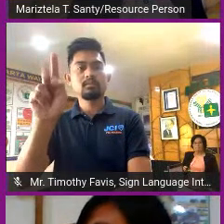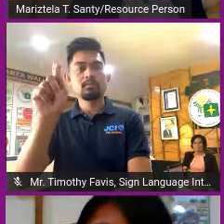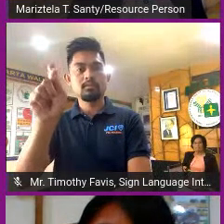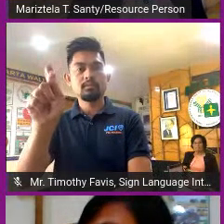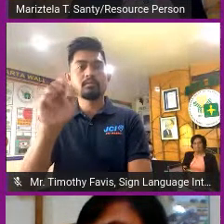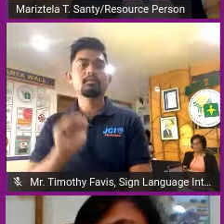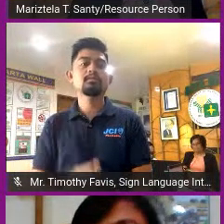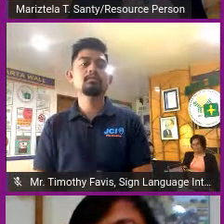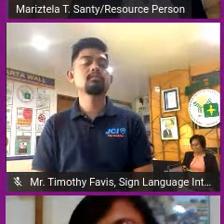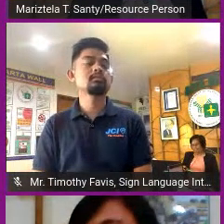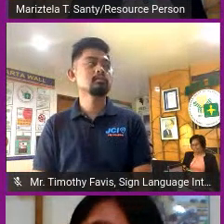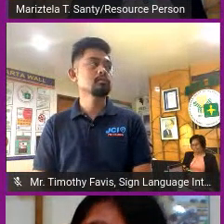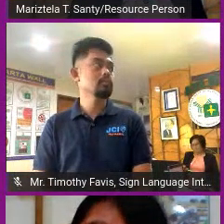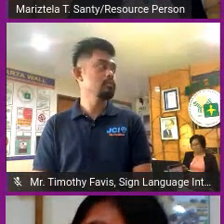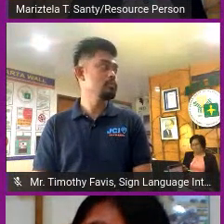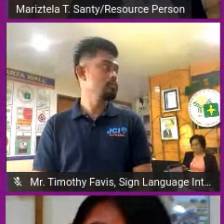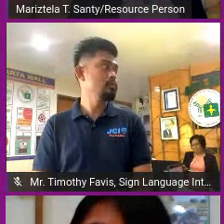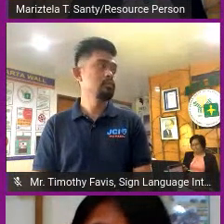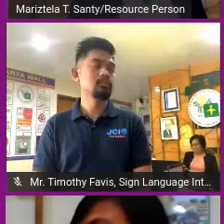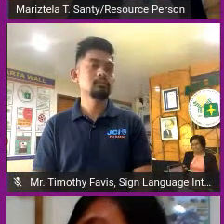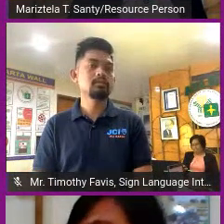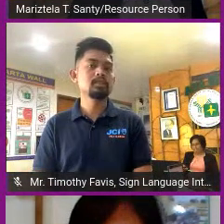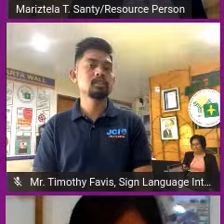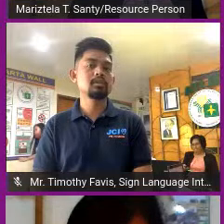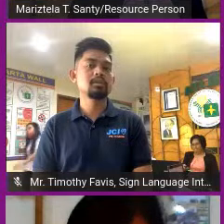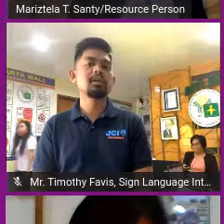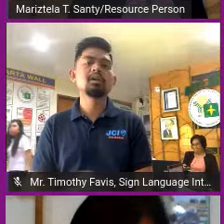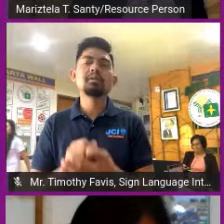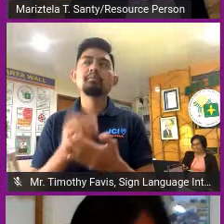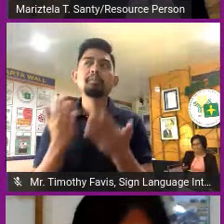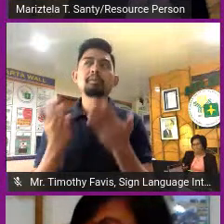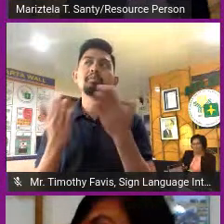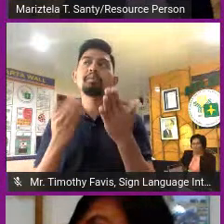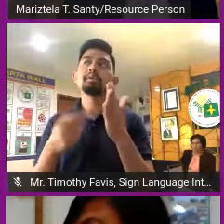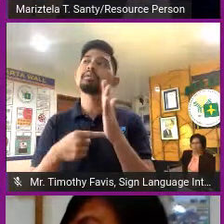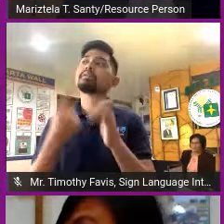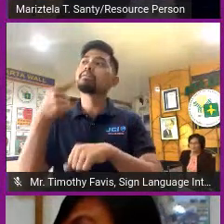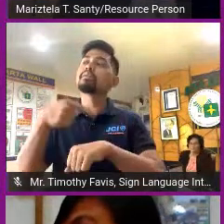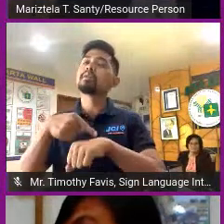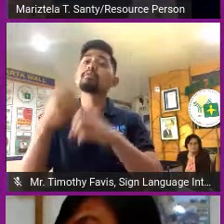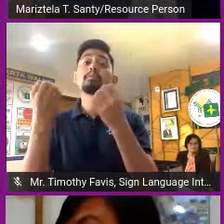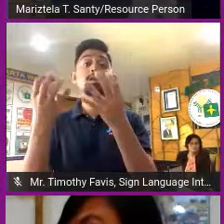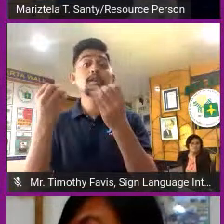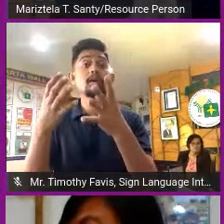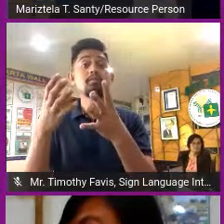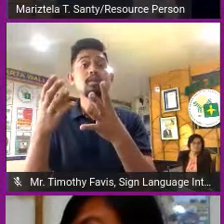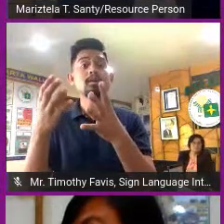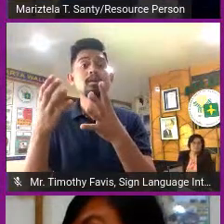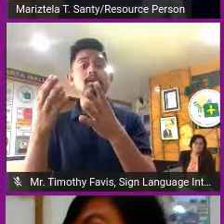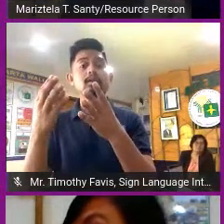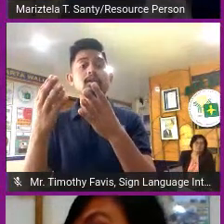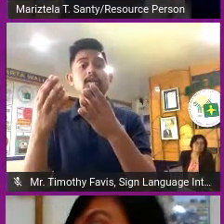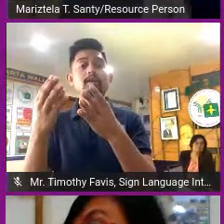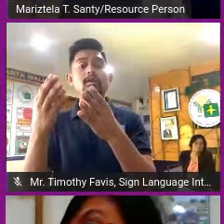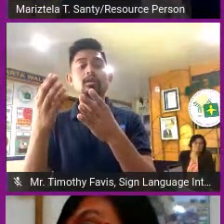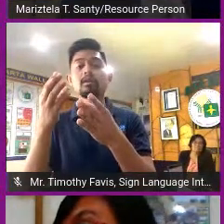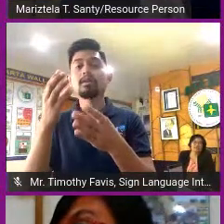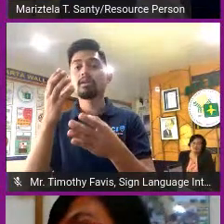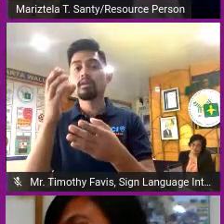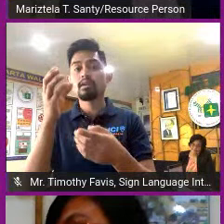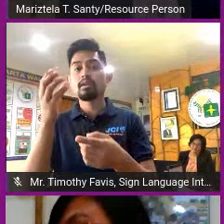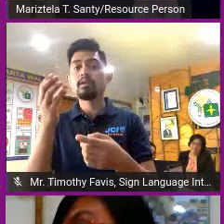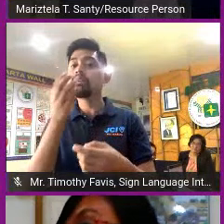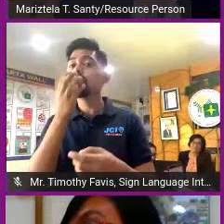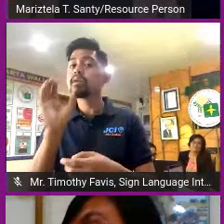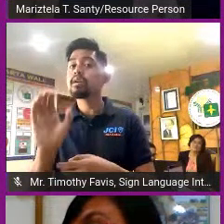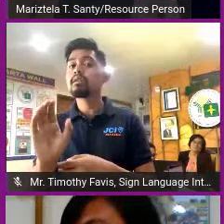na i ano yung hindi na ilalakhala or maraming kaso ang hindi po na ano kasi nananahimik daw po